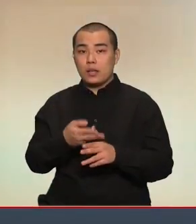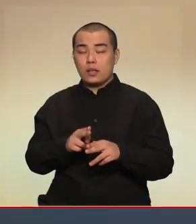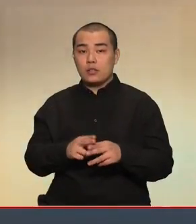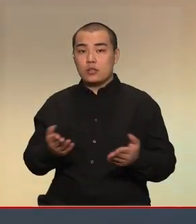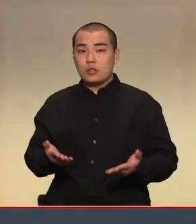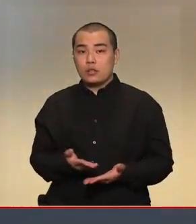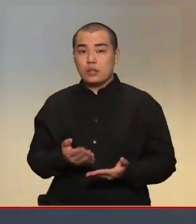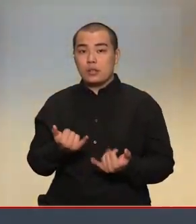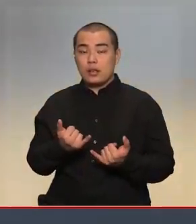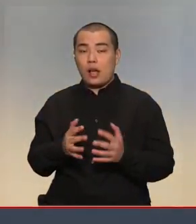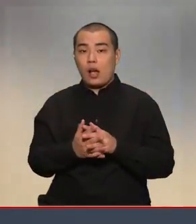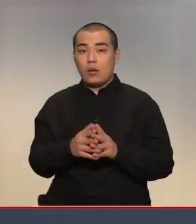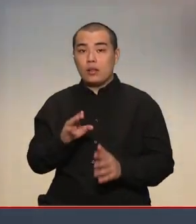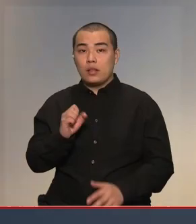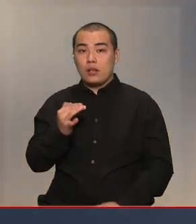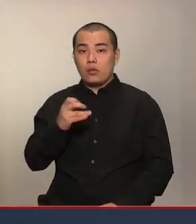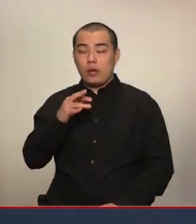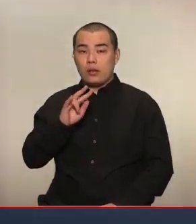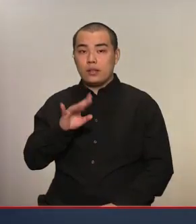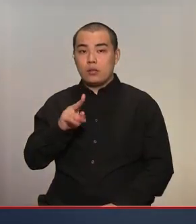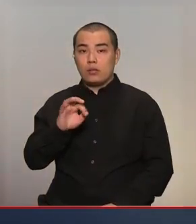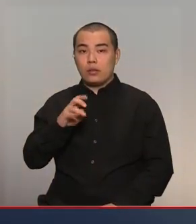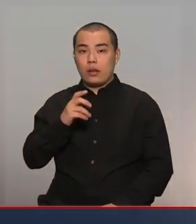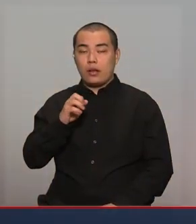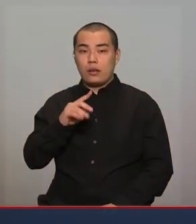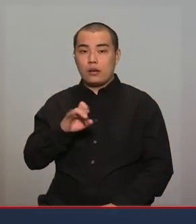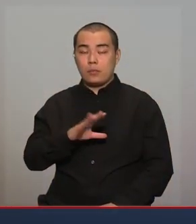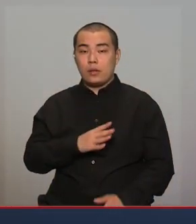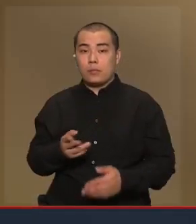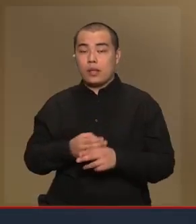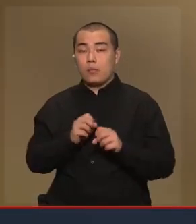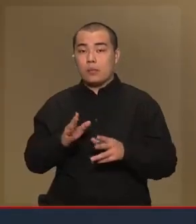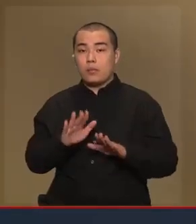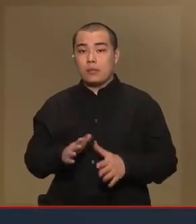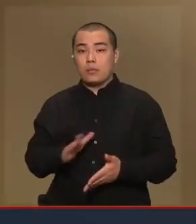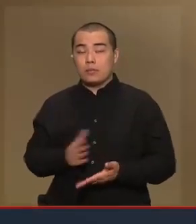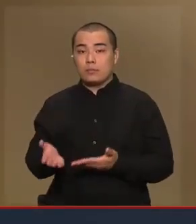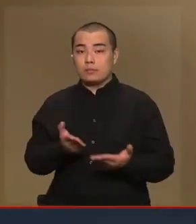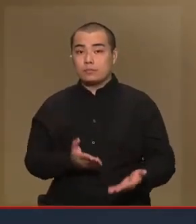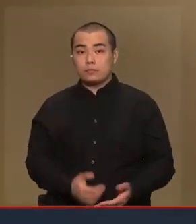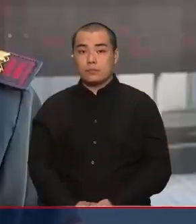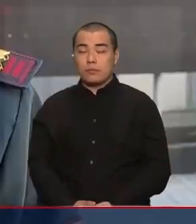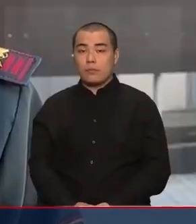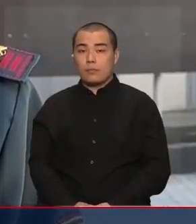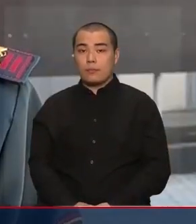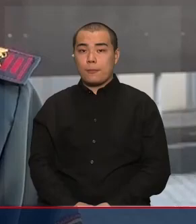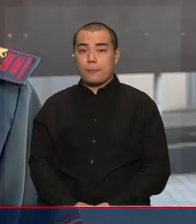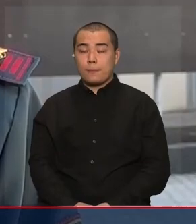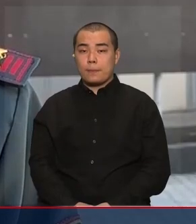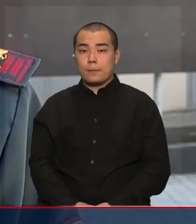жителей аулов Тай-Суйган и Көздегара вывезли в безопасное место.